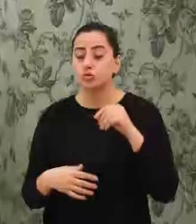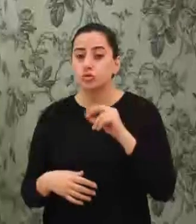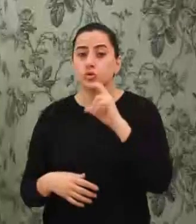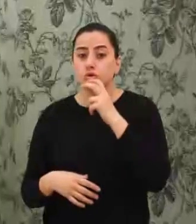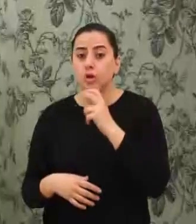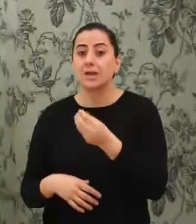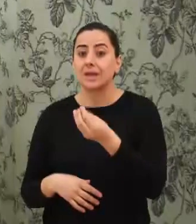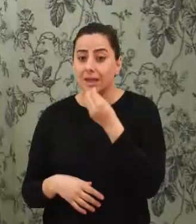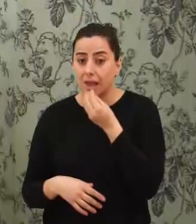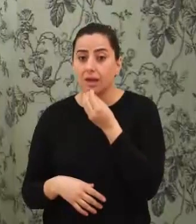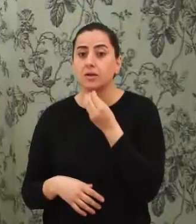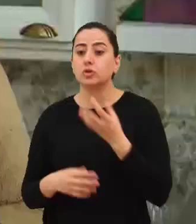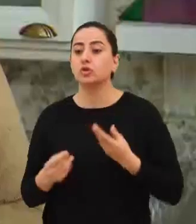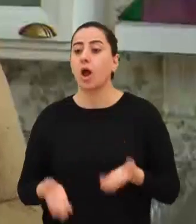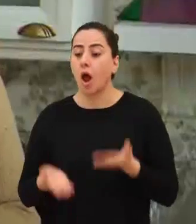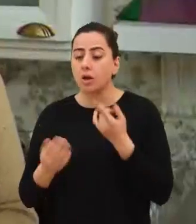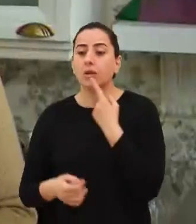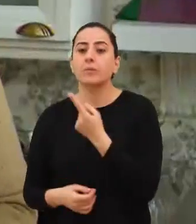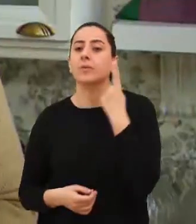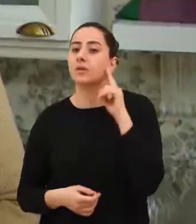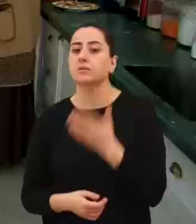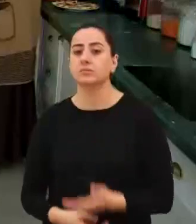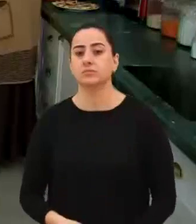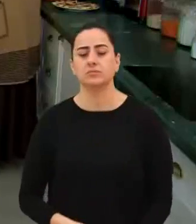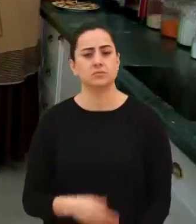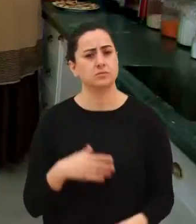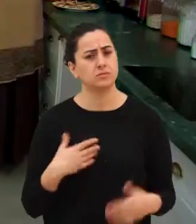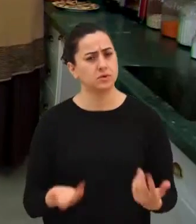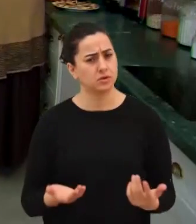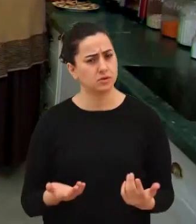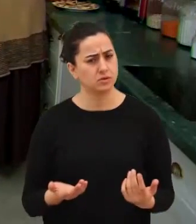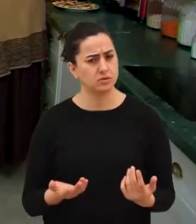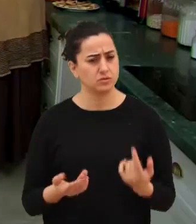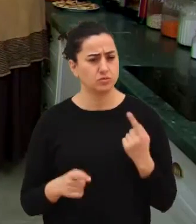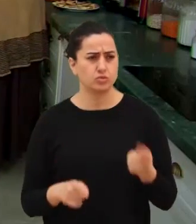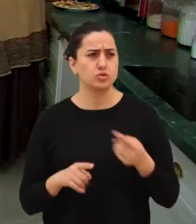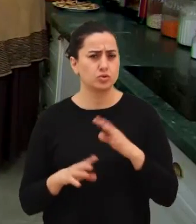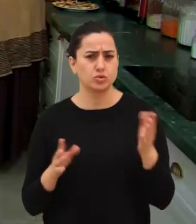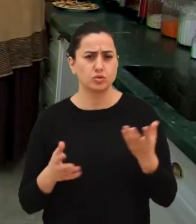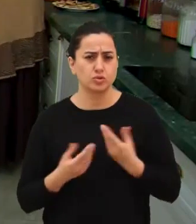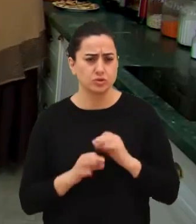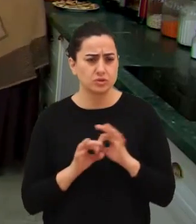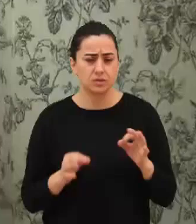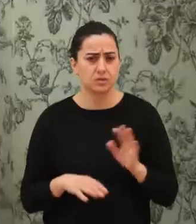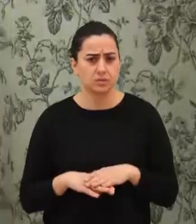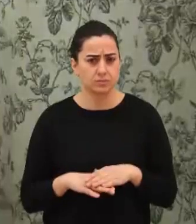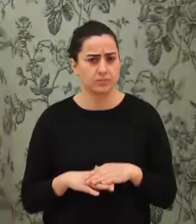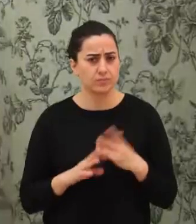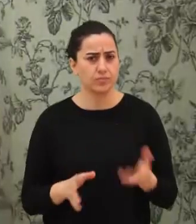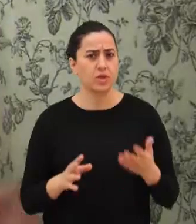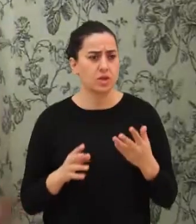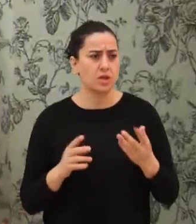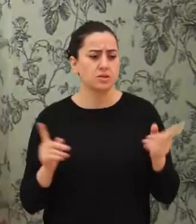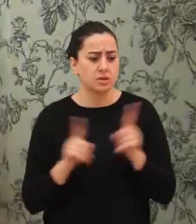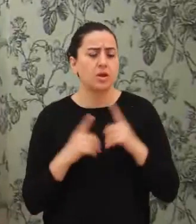soğanlı yersin o sütün artar dedim ama be dinlemedi ki. Yani bu gidişle torunum sütsüz kalacak canım. Ya rejim de